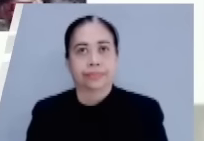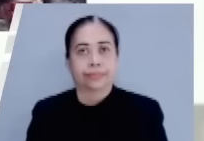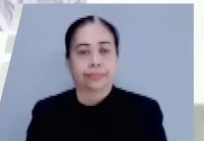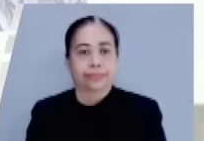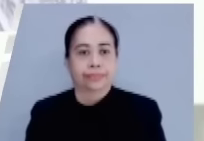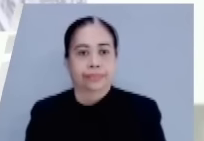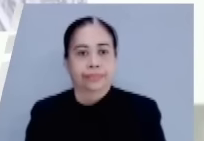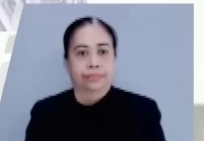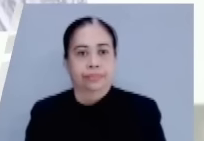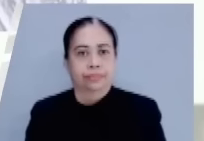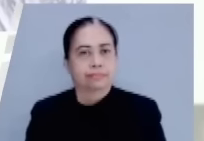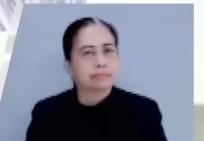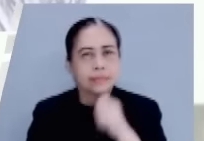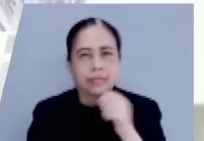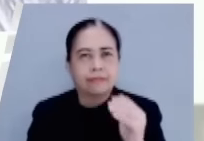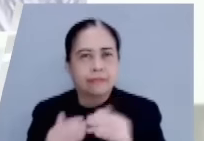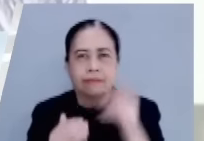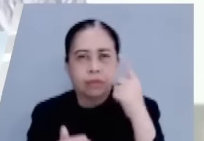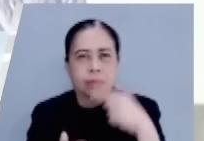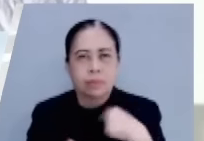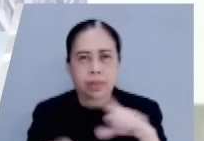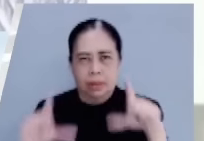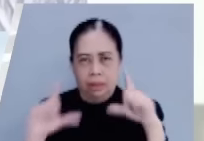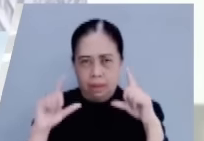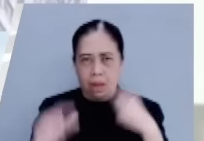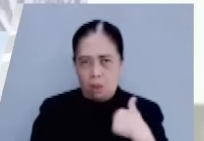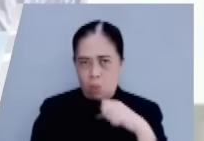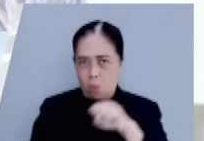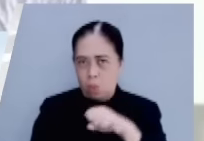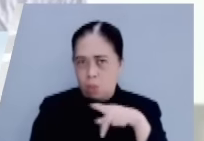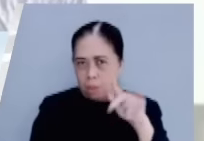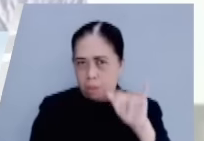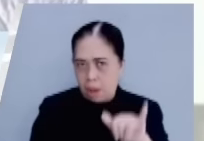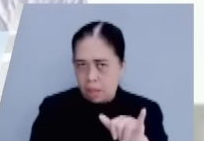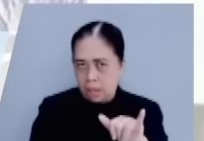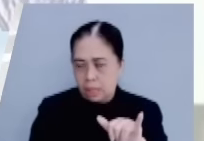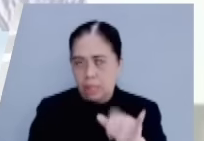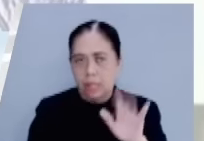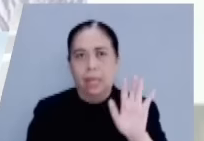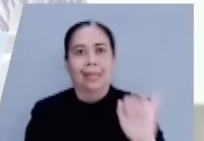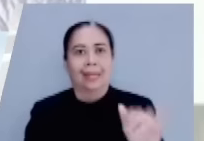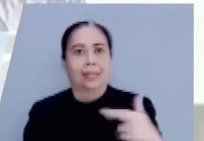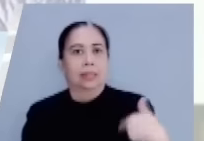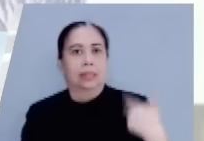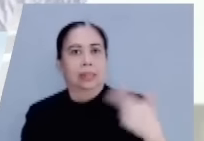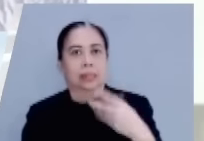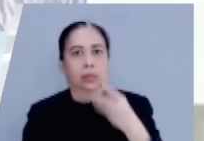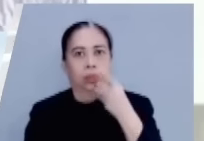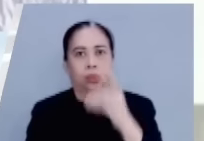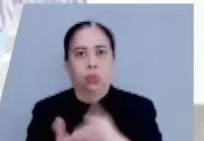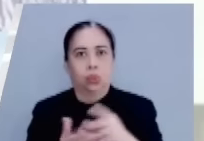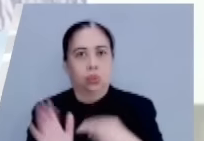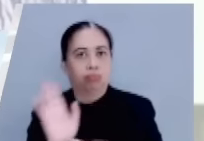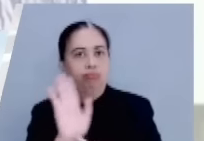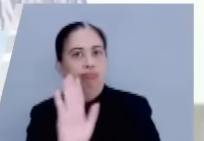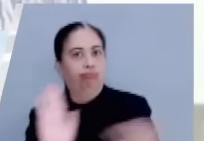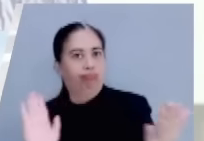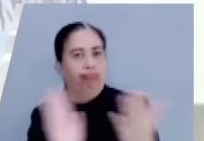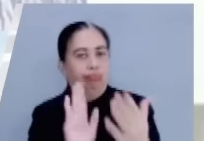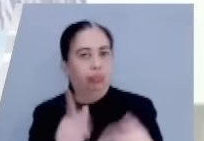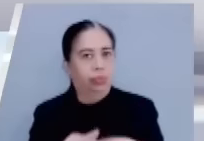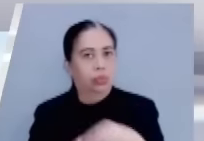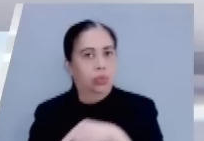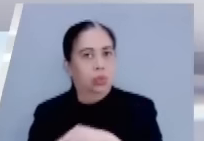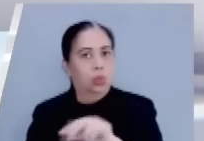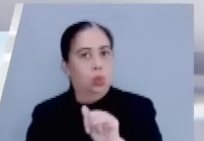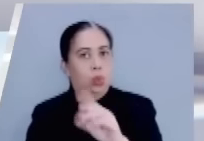Unfair po para sa akin para sabihan po ako na spy po ako. Reaksyon niya ni Alice Guo sa dokumentaryong ipinangkumpronta sa kanya ng Quad Committee nitong